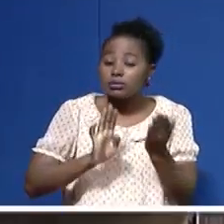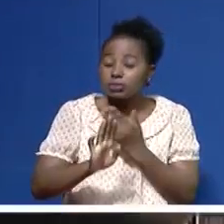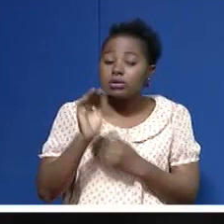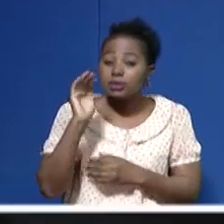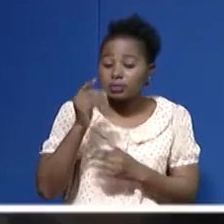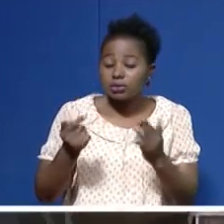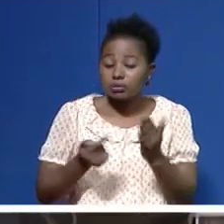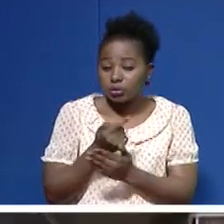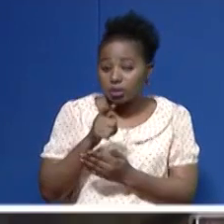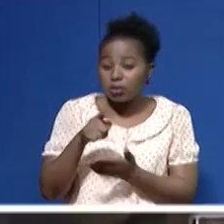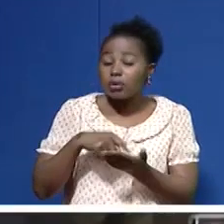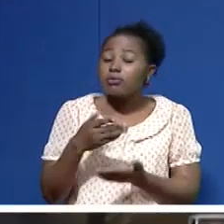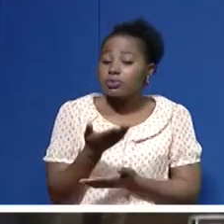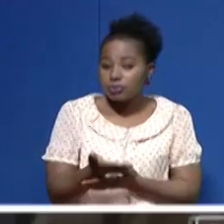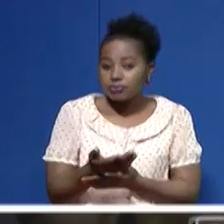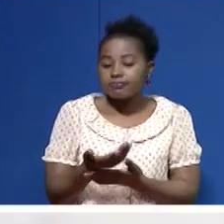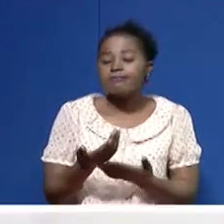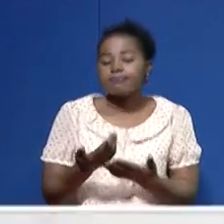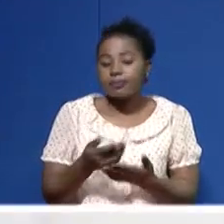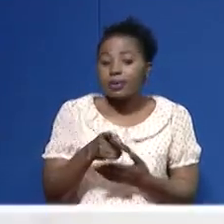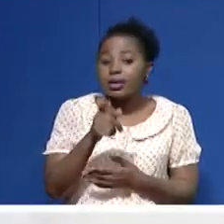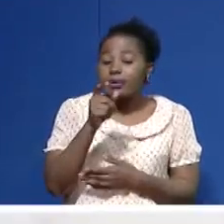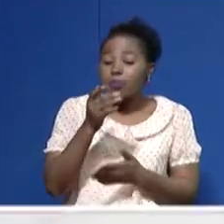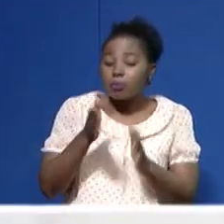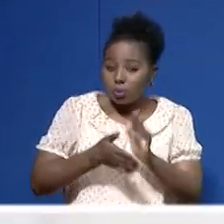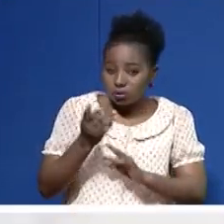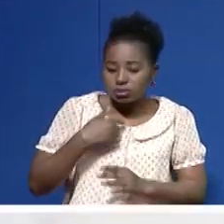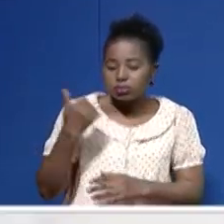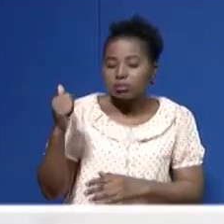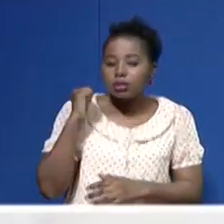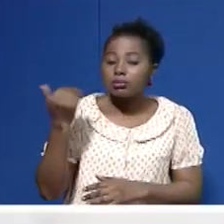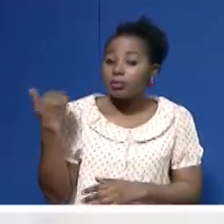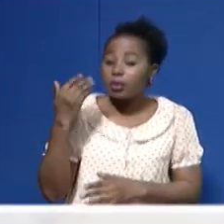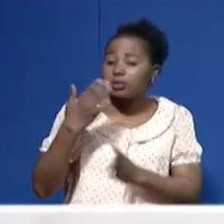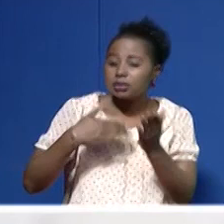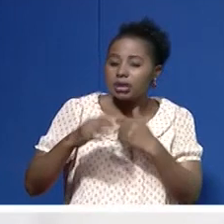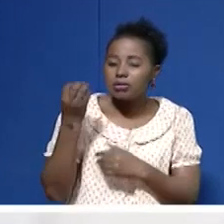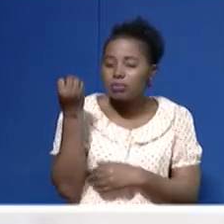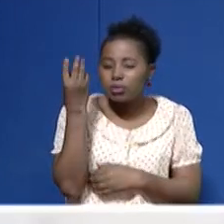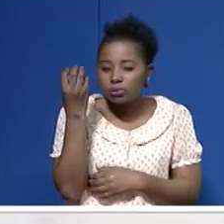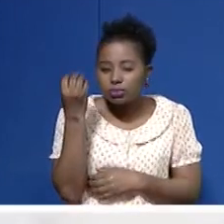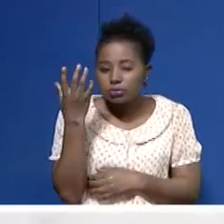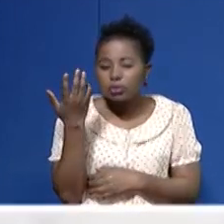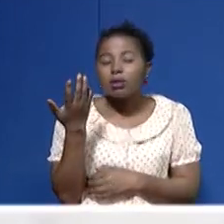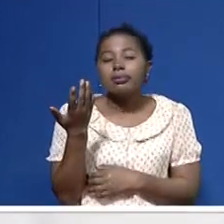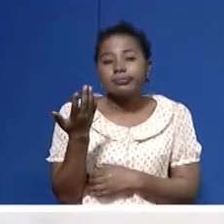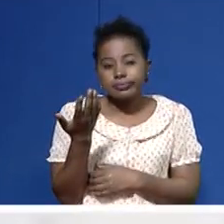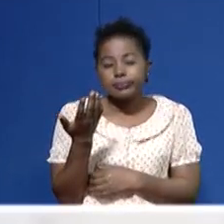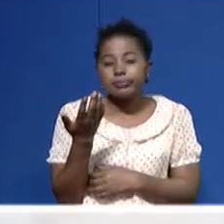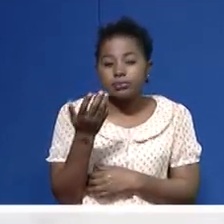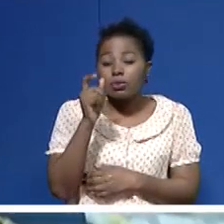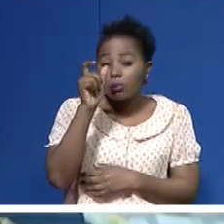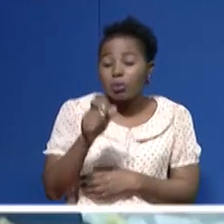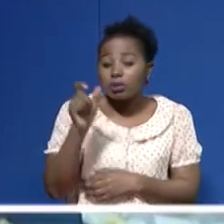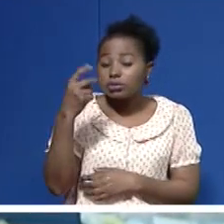safari za kutoka katika mji huu. Na awali kabisa jana tunaambiwa zaidi ya wagonjwa zaidi ya